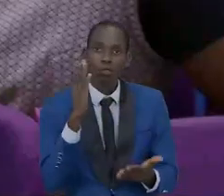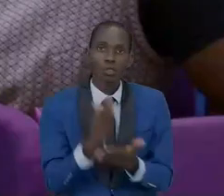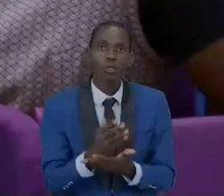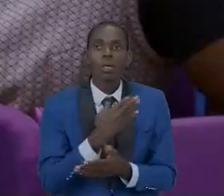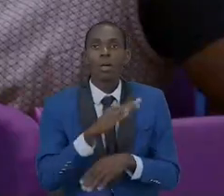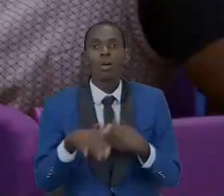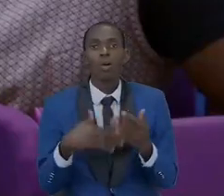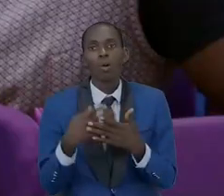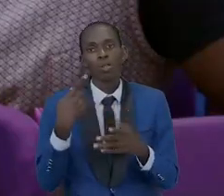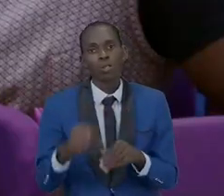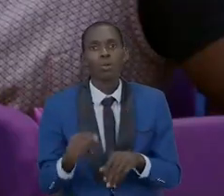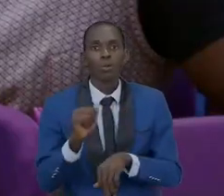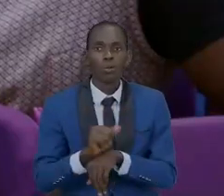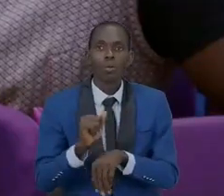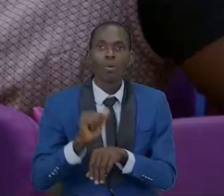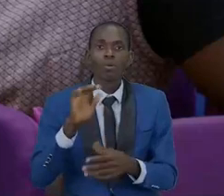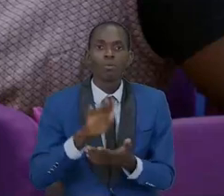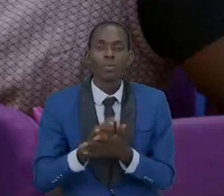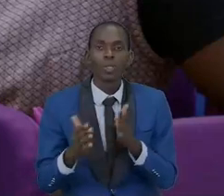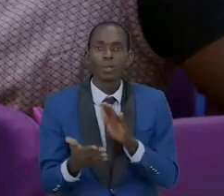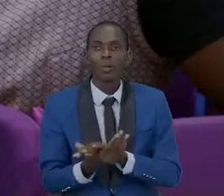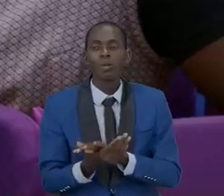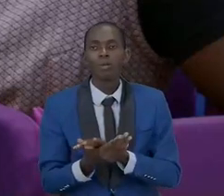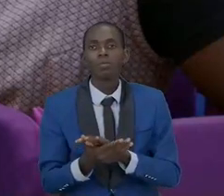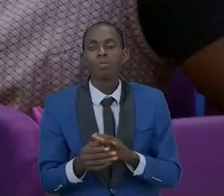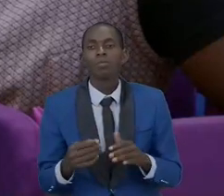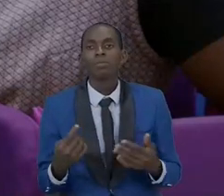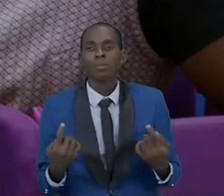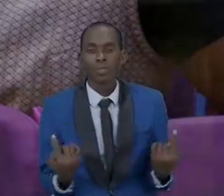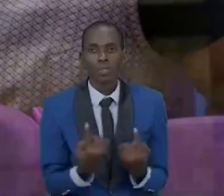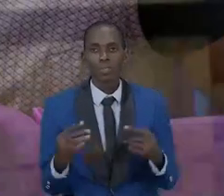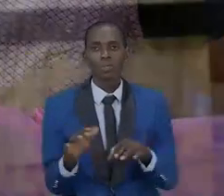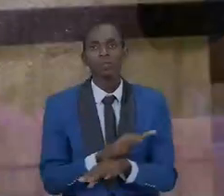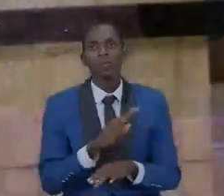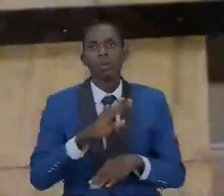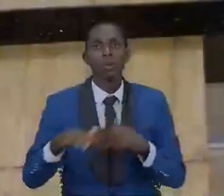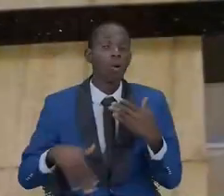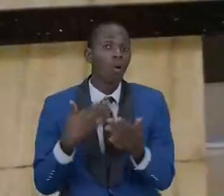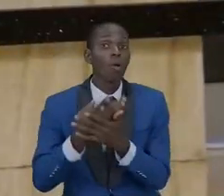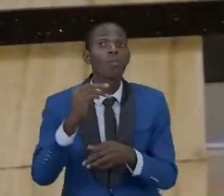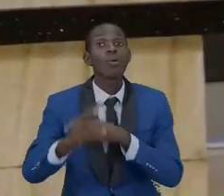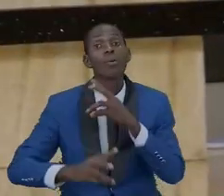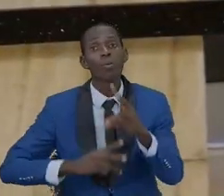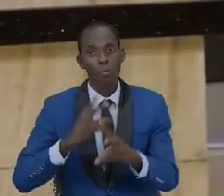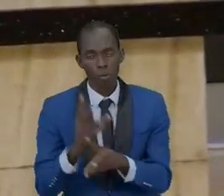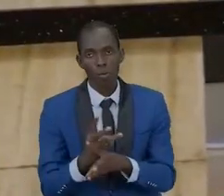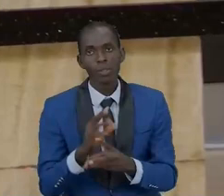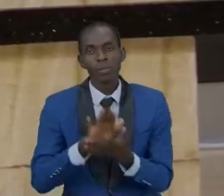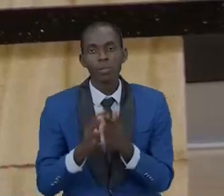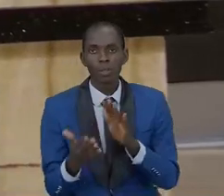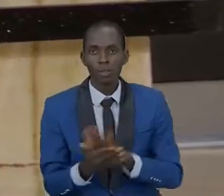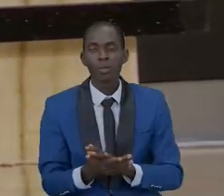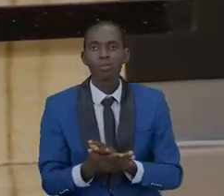soit reconnu coupable devant Dieu le premier élément ici c'est la culpabilité de ceux qui sont juste à leurs propres yeux devant